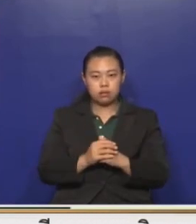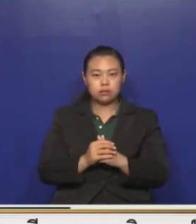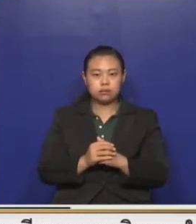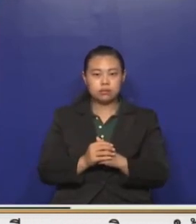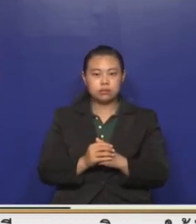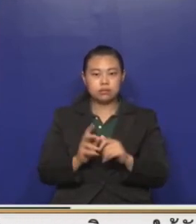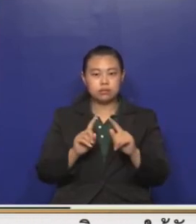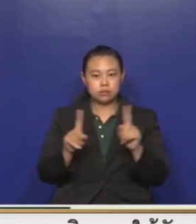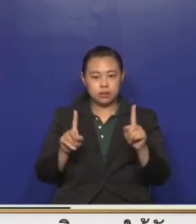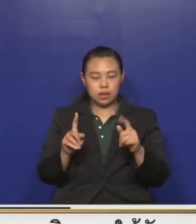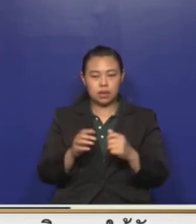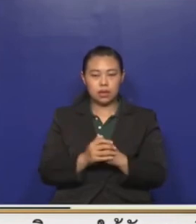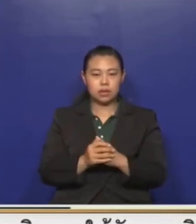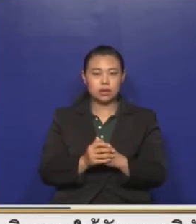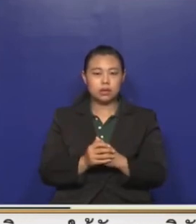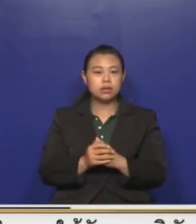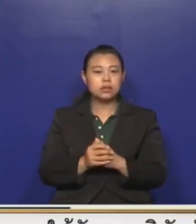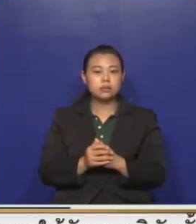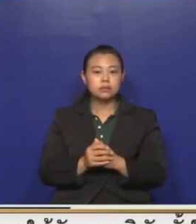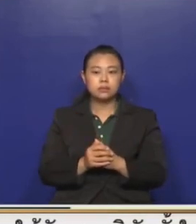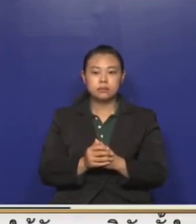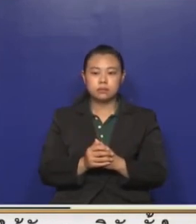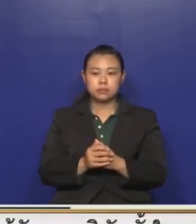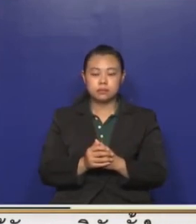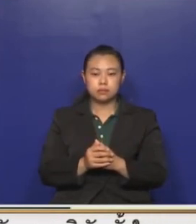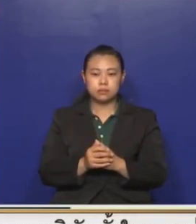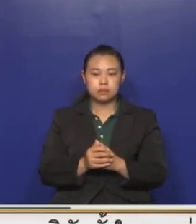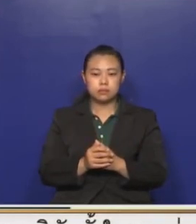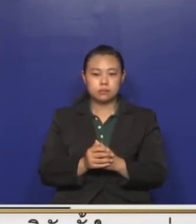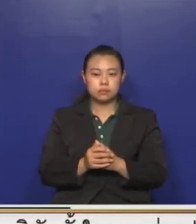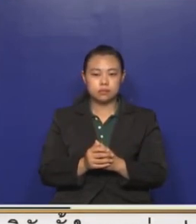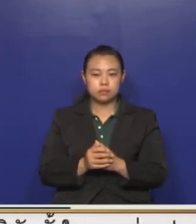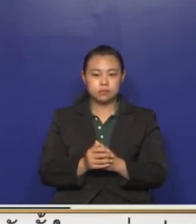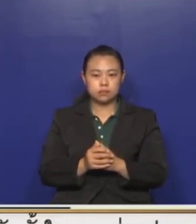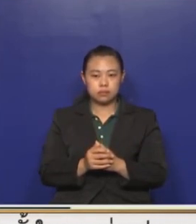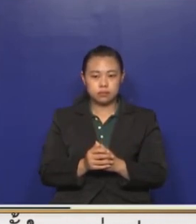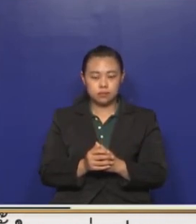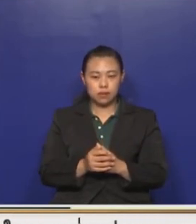วิงที่เราไม่สามารทจะหลกเลยงได้อย่ที่ท่านสมาชิกได้กลาวเป็ aiderทำ